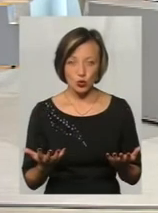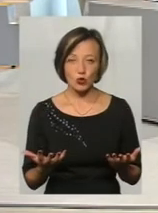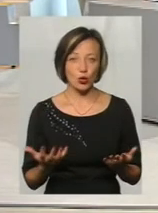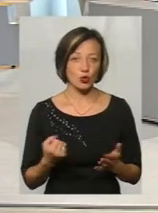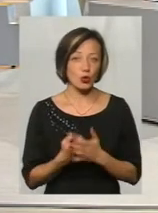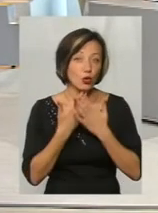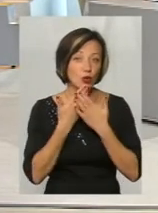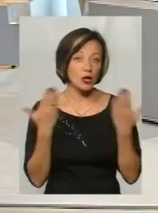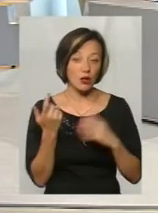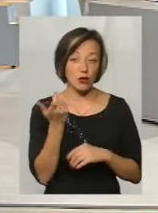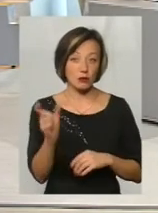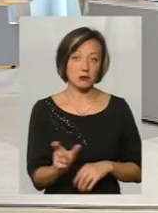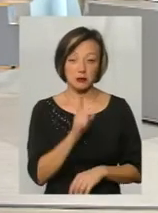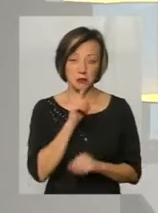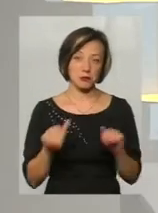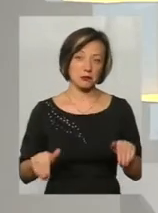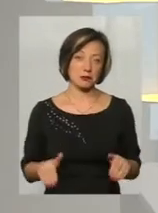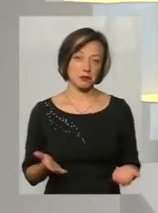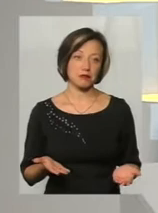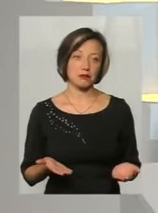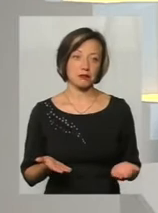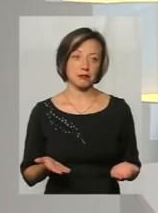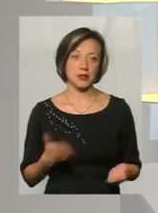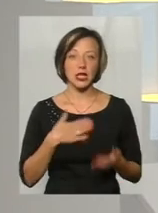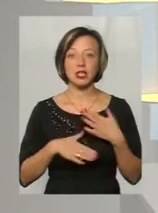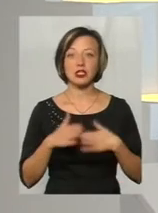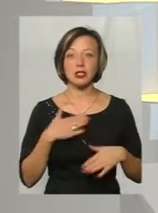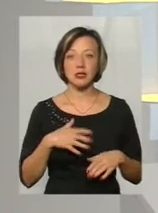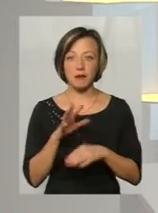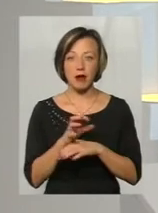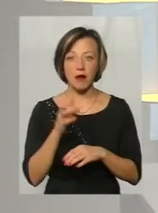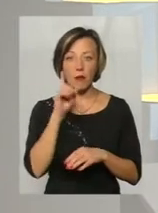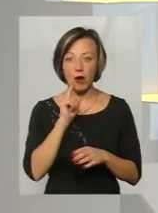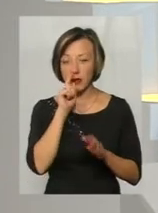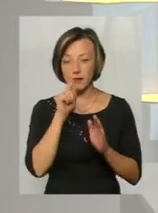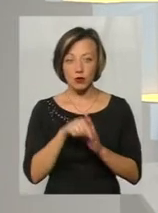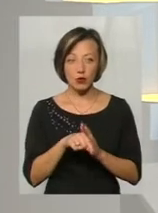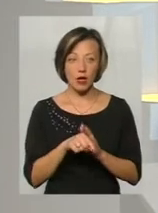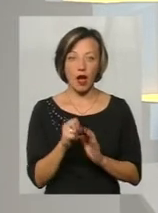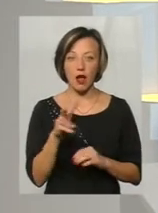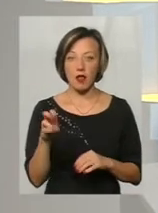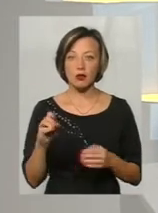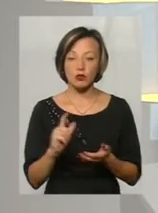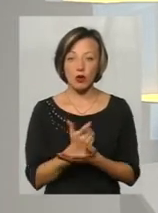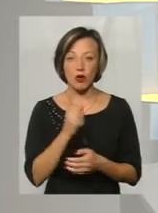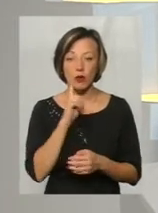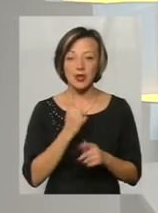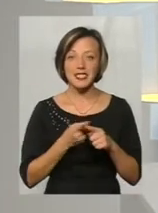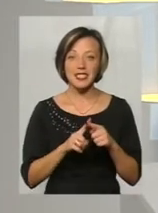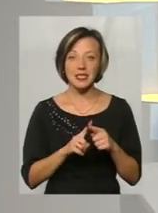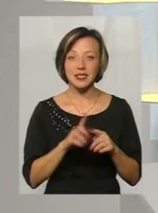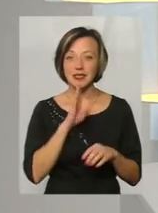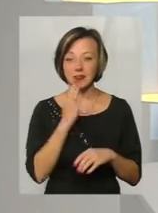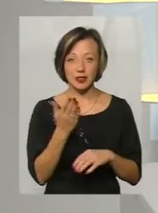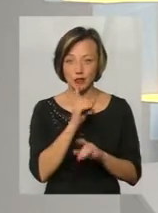до останнього. І хазяйка нічого не говорила, тішиться її песик і все, поки ми не втрутились. Але знову ж таки, поки до цієї дівчини, ти ж не